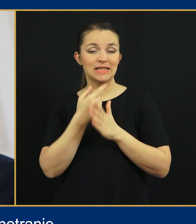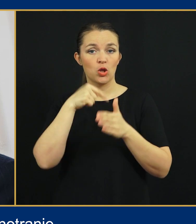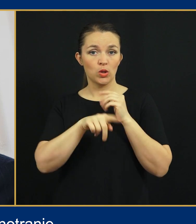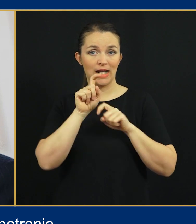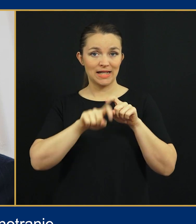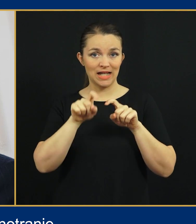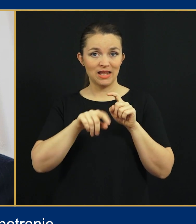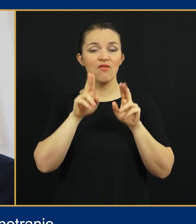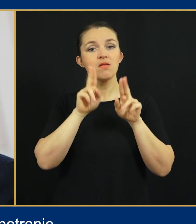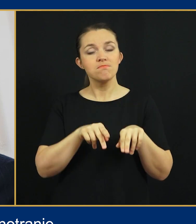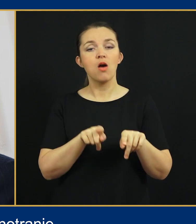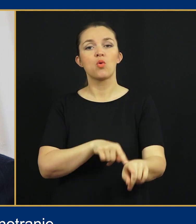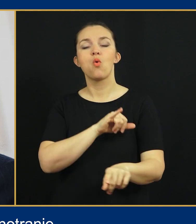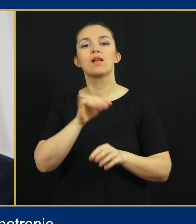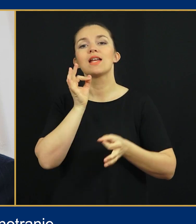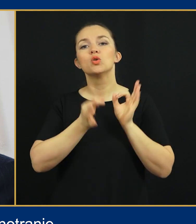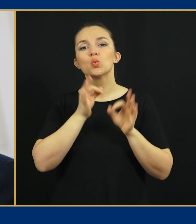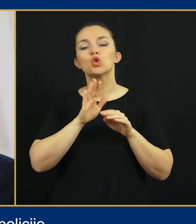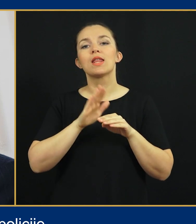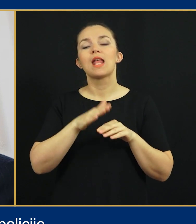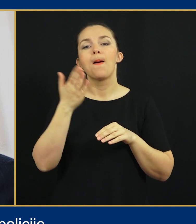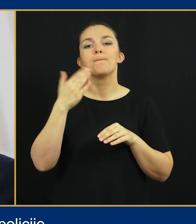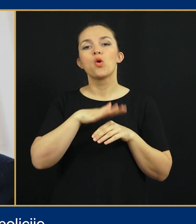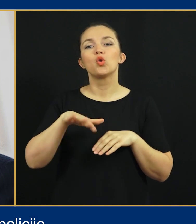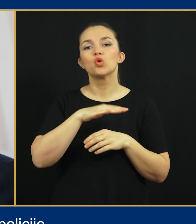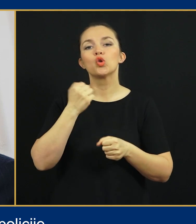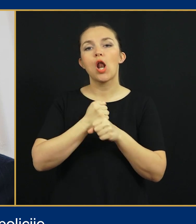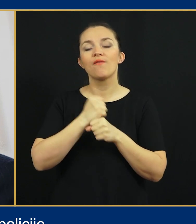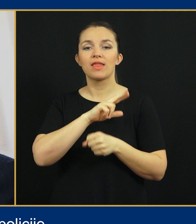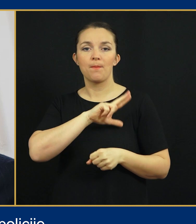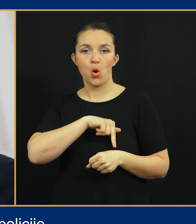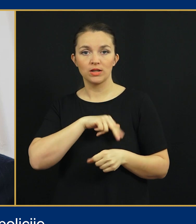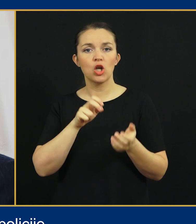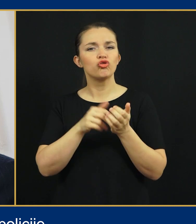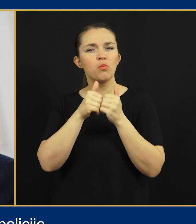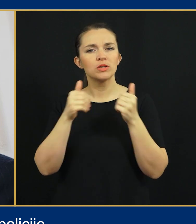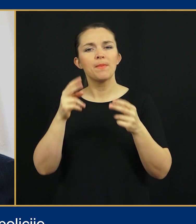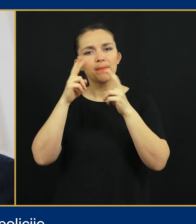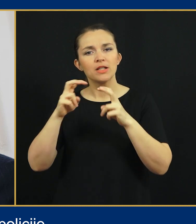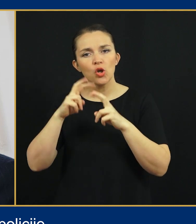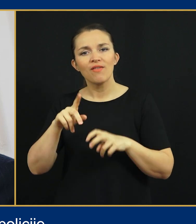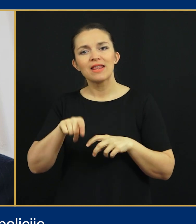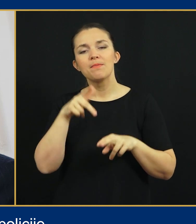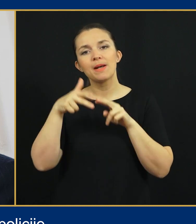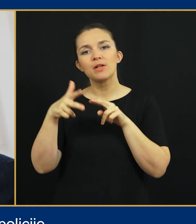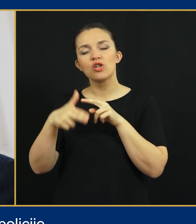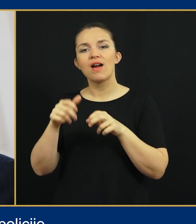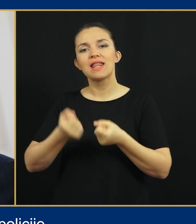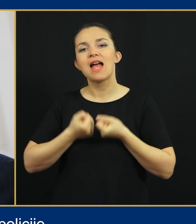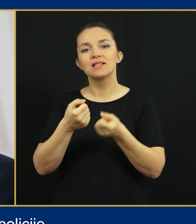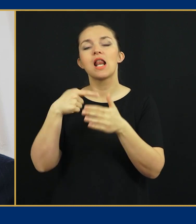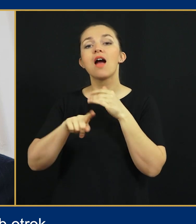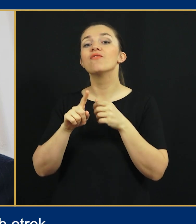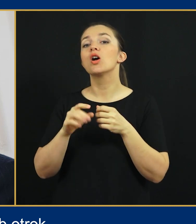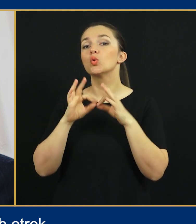ministrica za notranje zadeve ima dolgoletne izkušnje na področju delovanja policije, še zlasti preiskovanja in preprečevanja nasilja